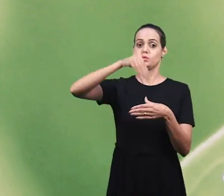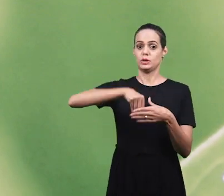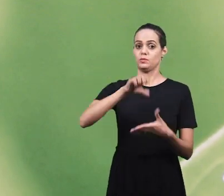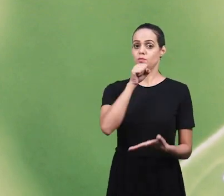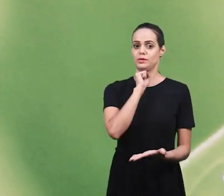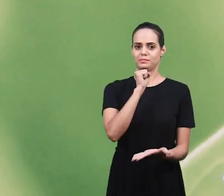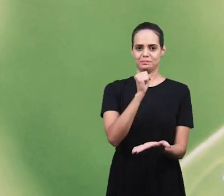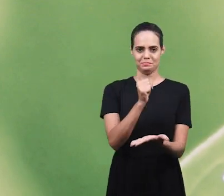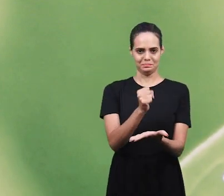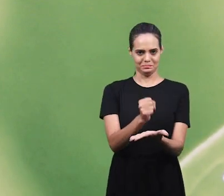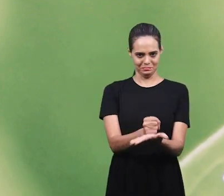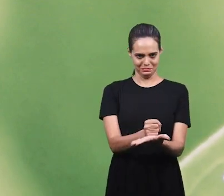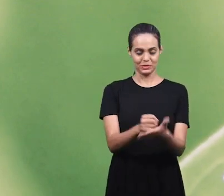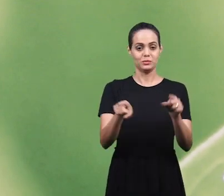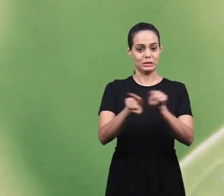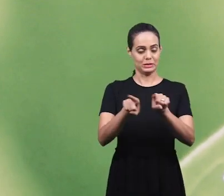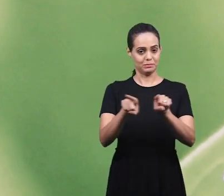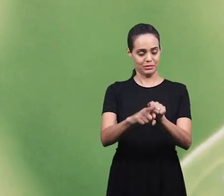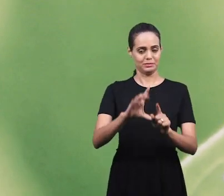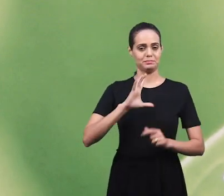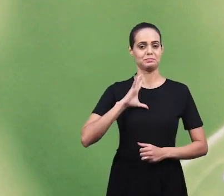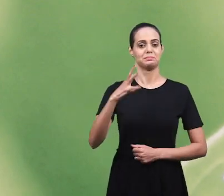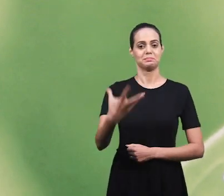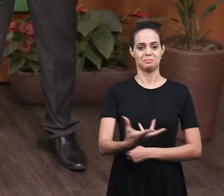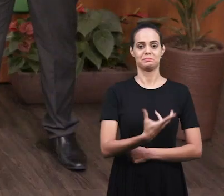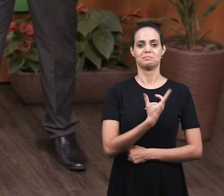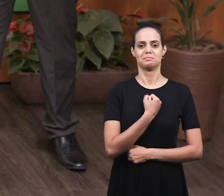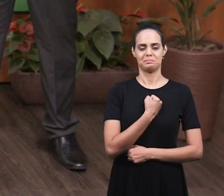l'Ancien Testament et le salut.